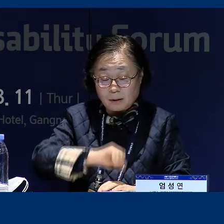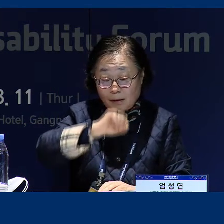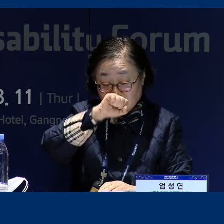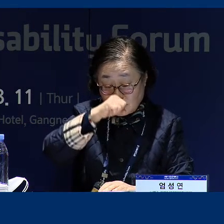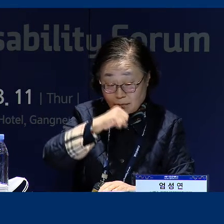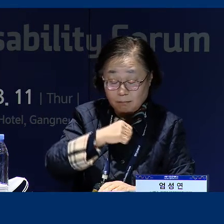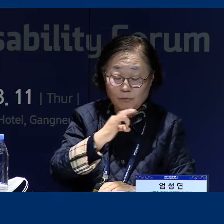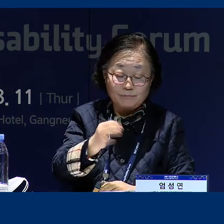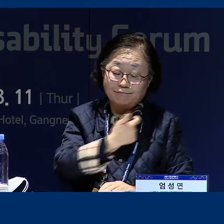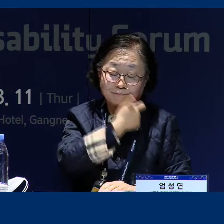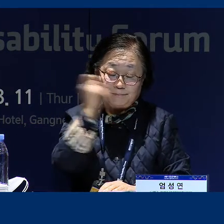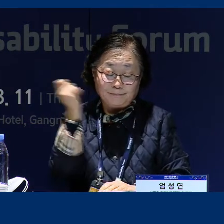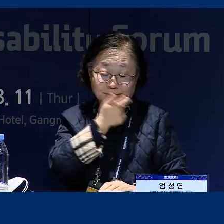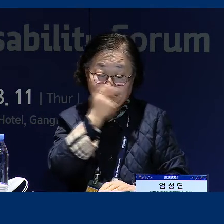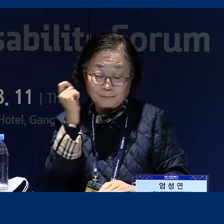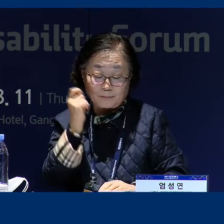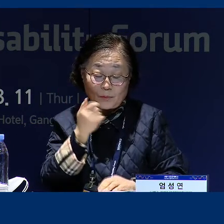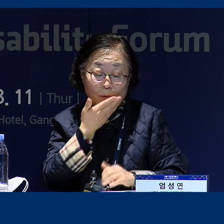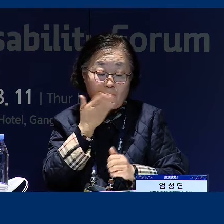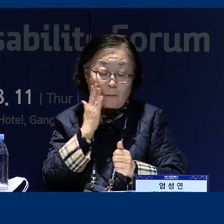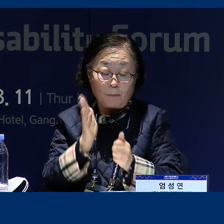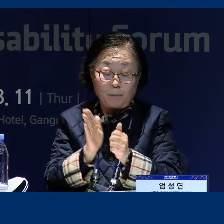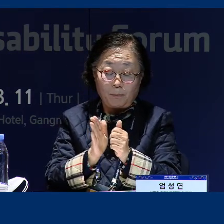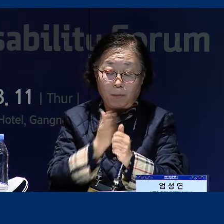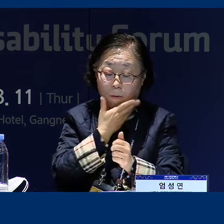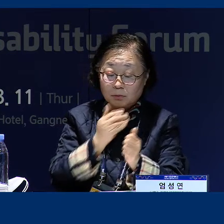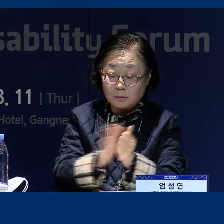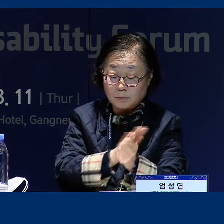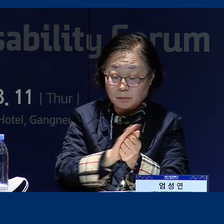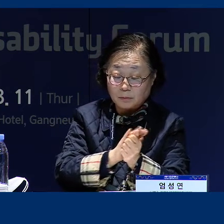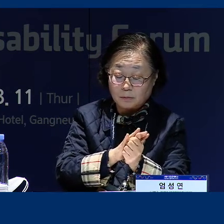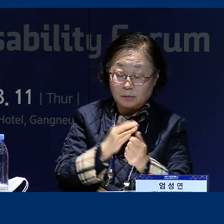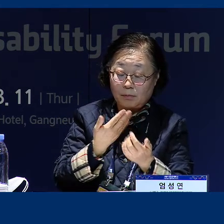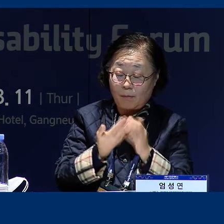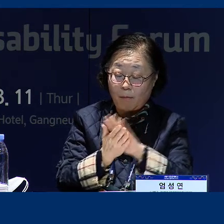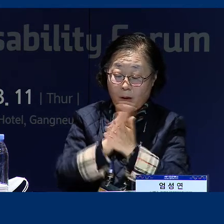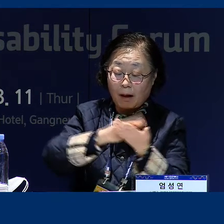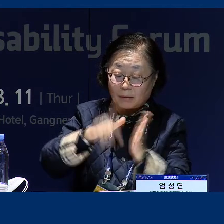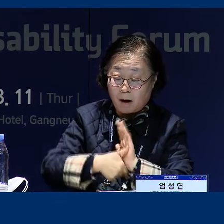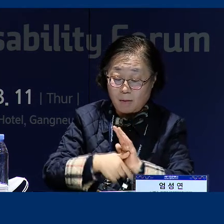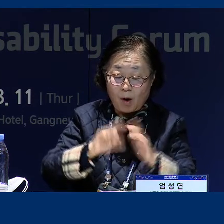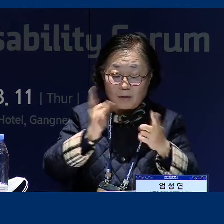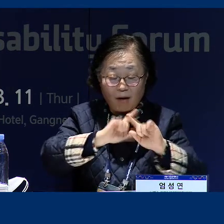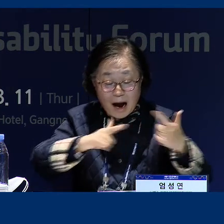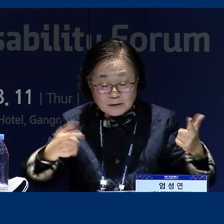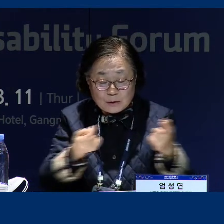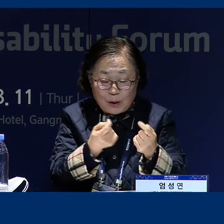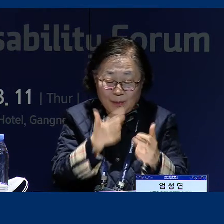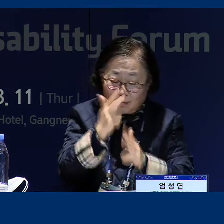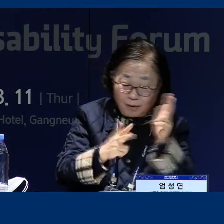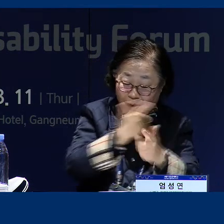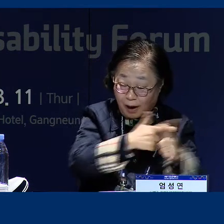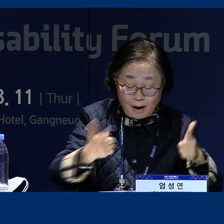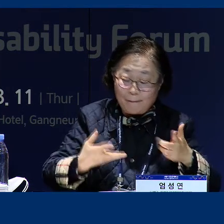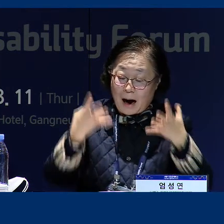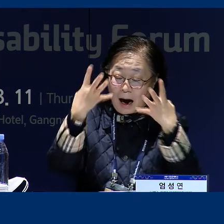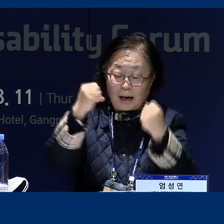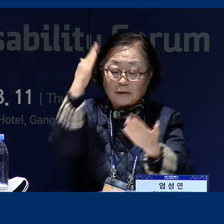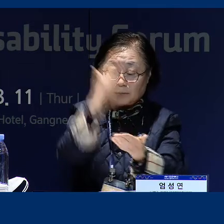강원도는 인구 대비 매우 넓은 면적을 가지고 있는 반면 재정 자립도가 아주 낮은 편입니다.